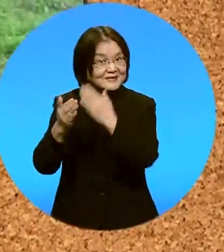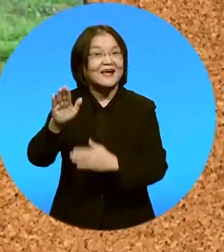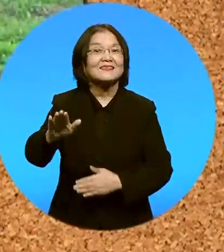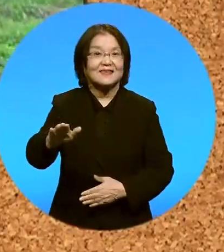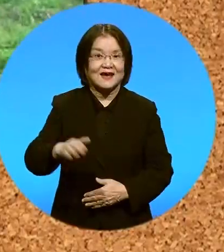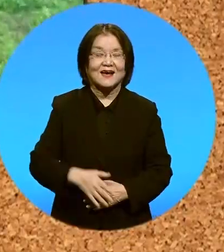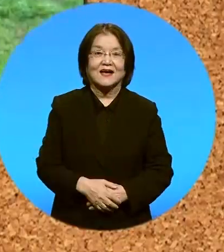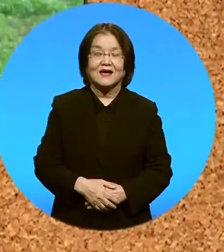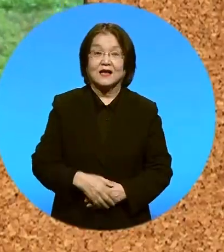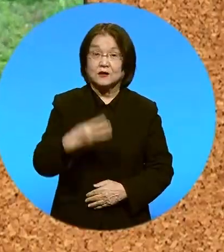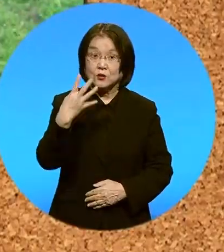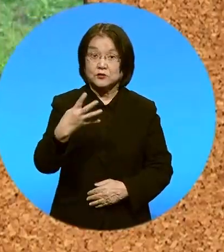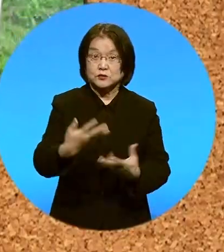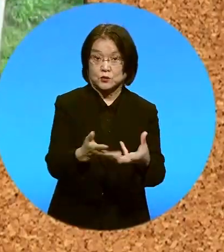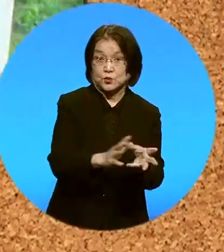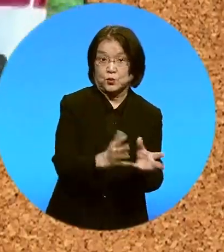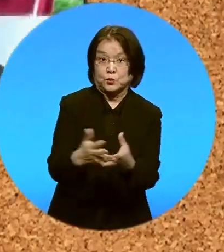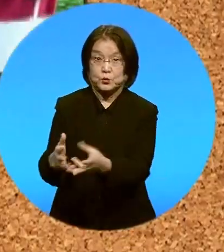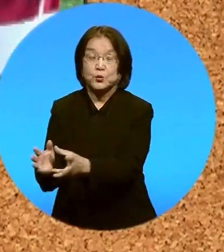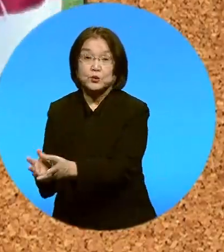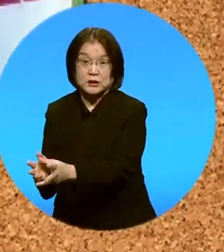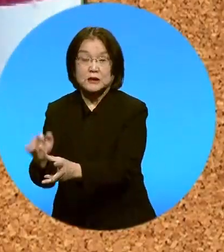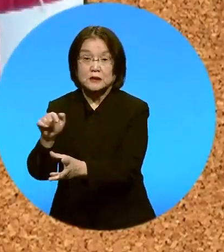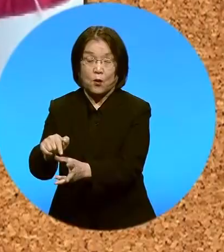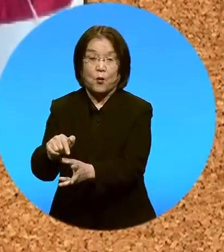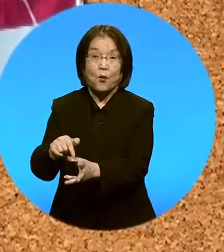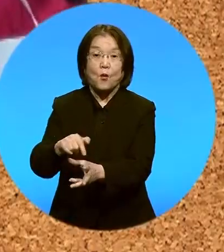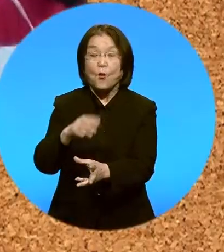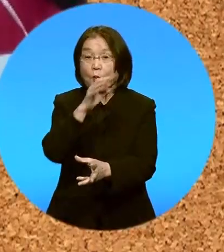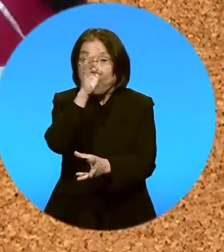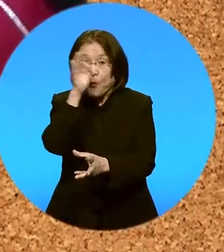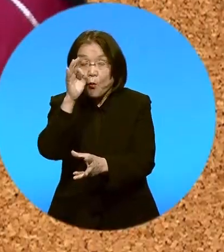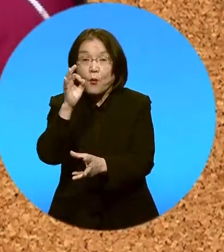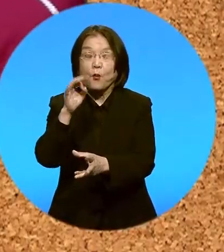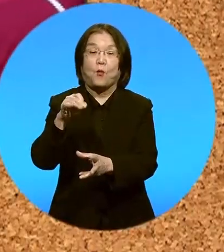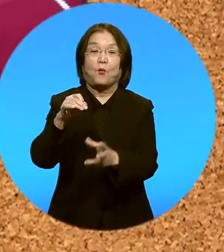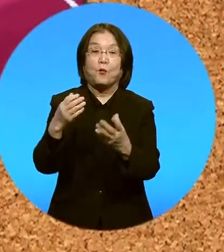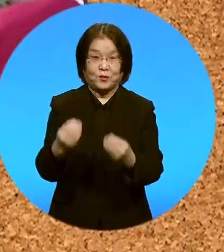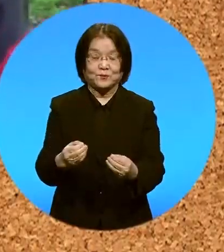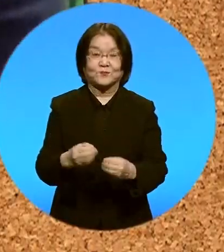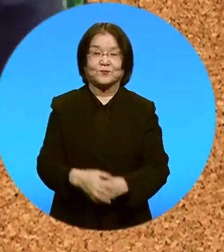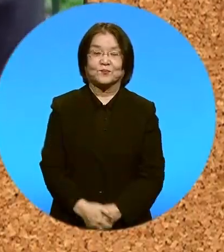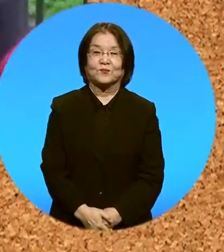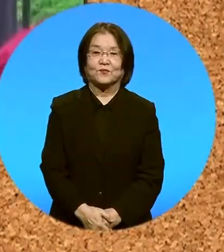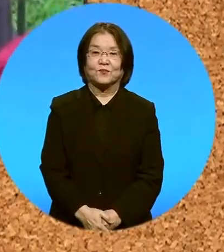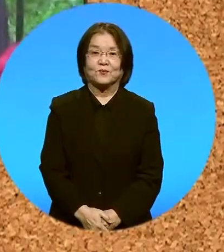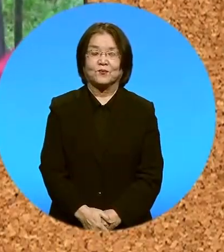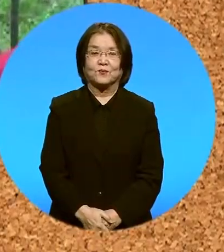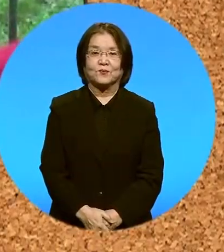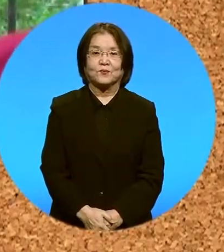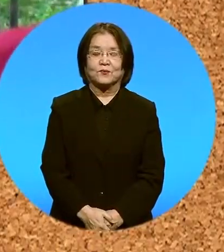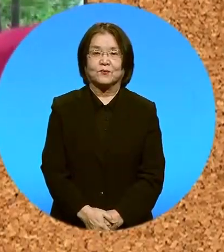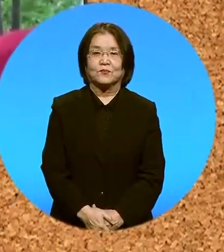者は4つのグループに分かれて白桃工場跡など4カ所を巡ります。